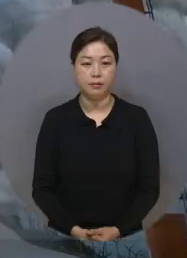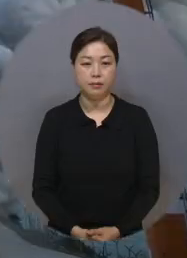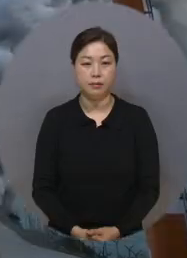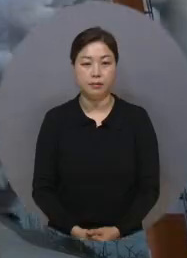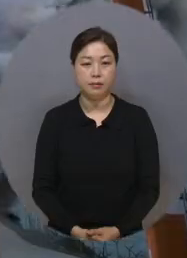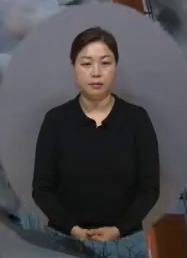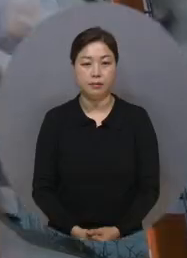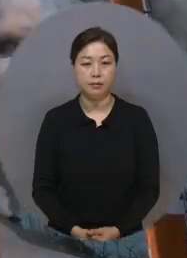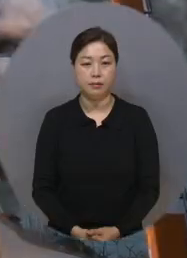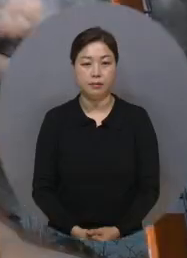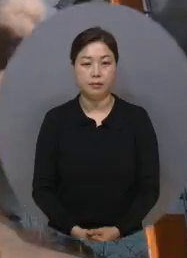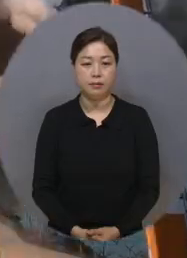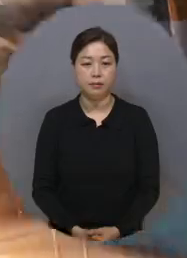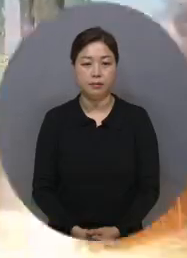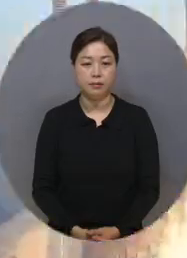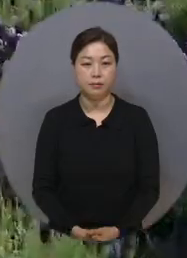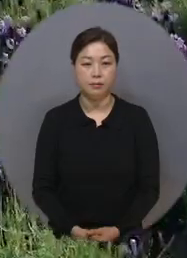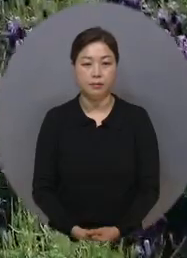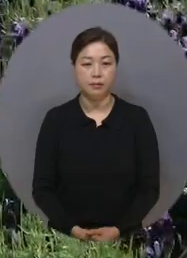황영재입니다.